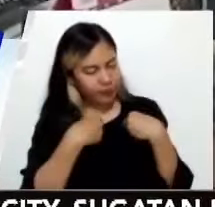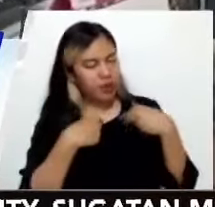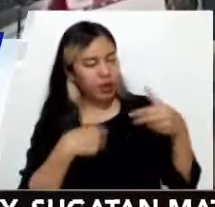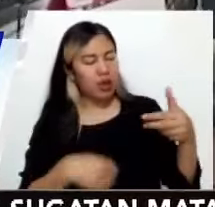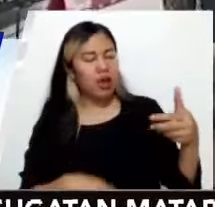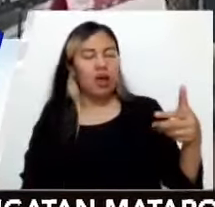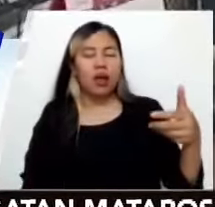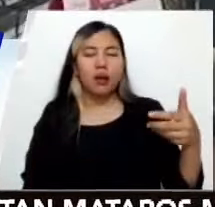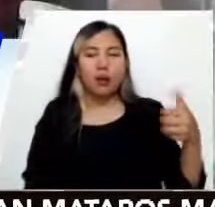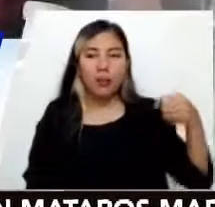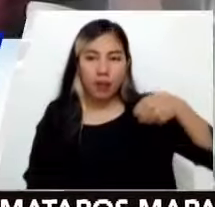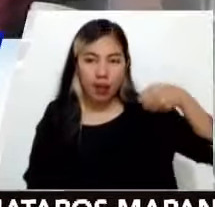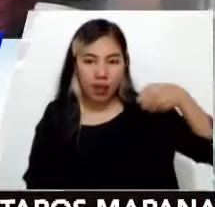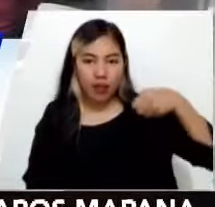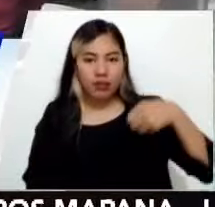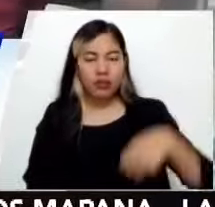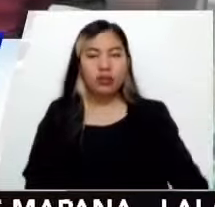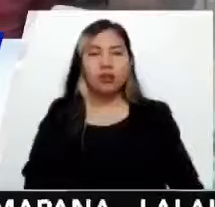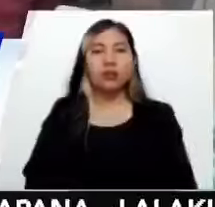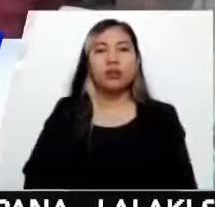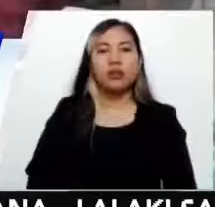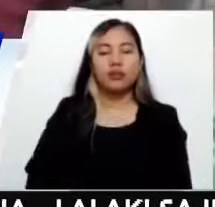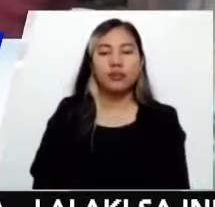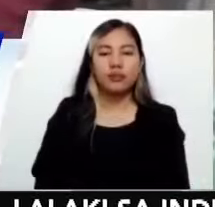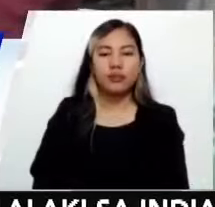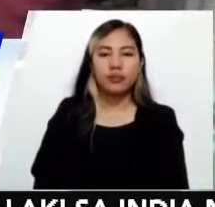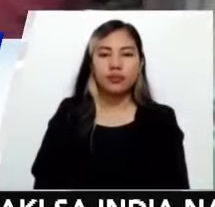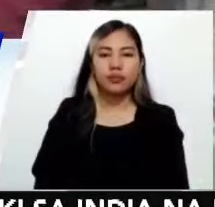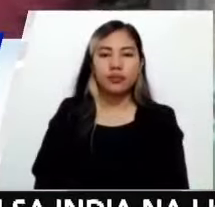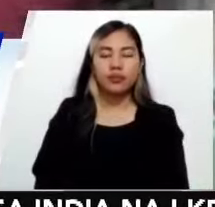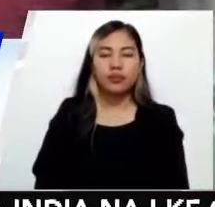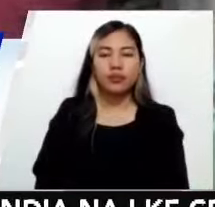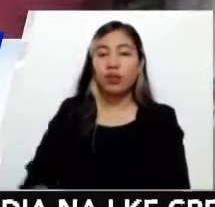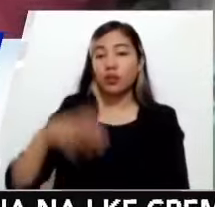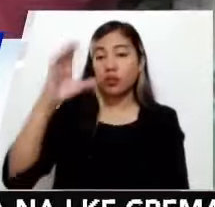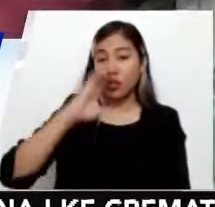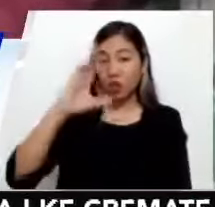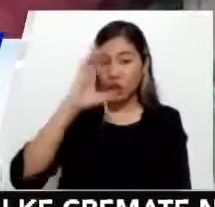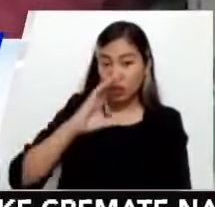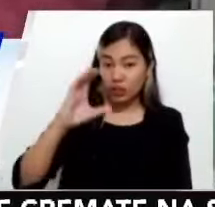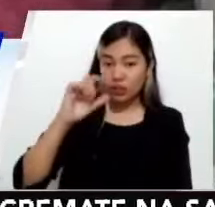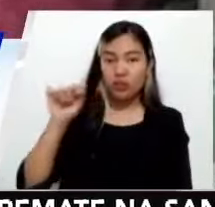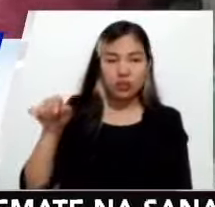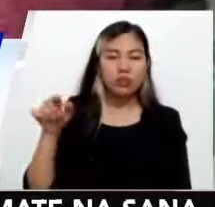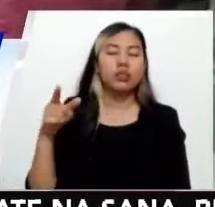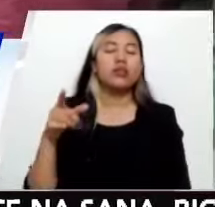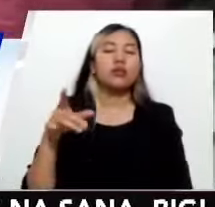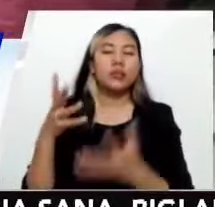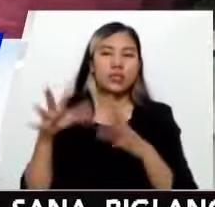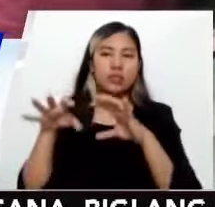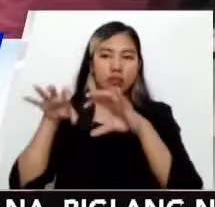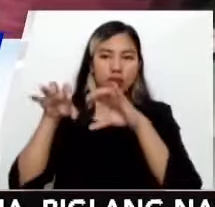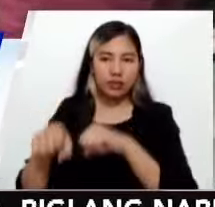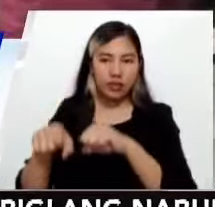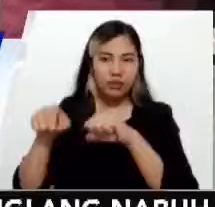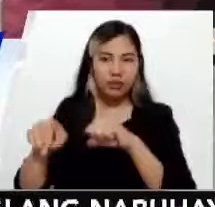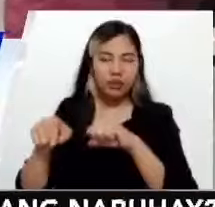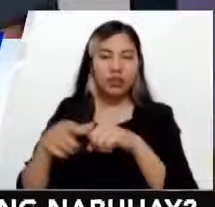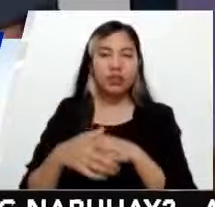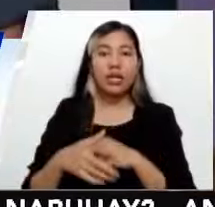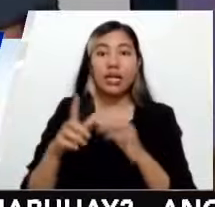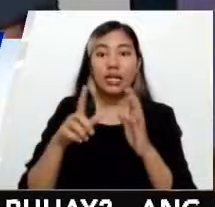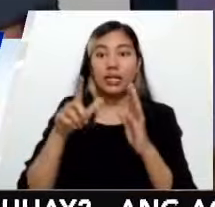ko, tumakbo po siya. Sa follow-up operation ng pulisya, naaresto ang suspect. At ilang saglit lang matapos ang